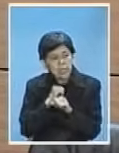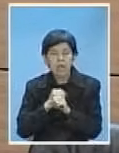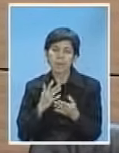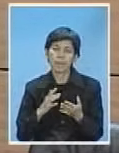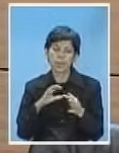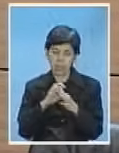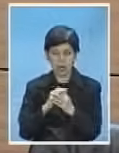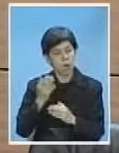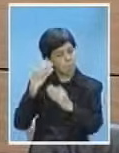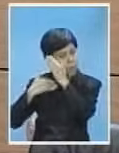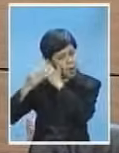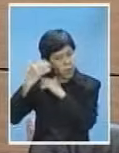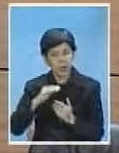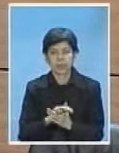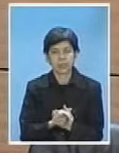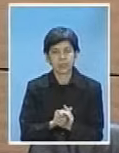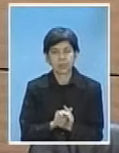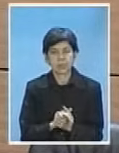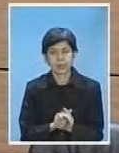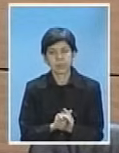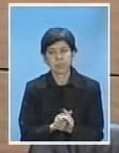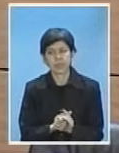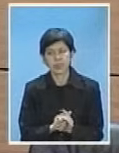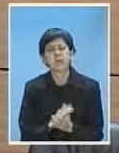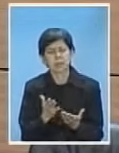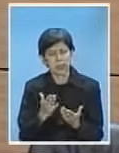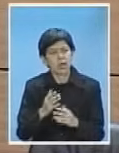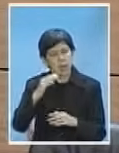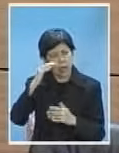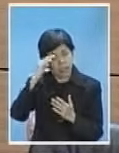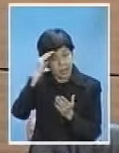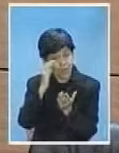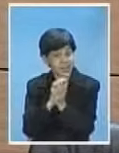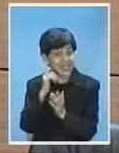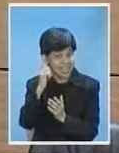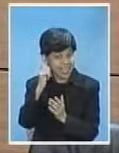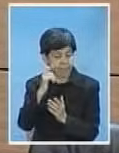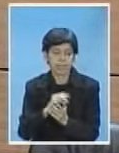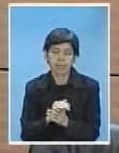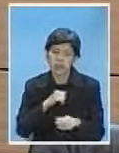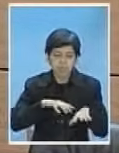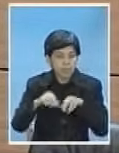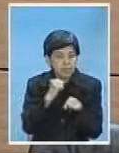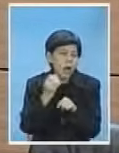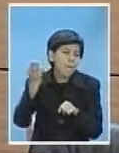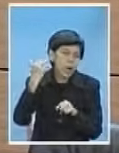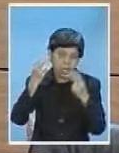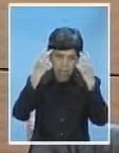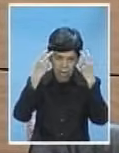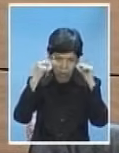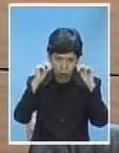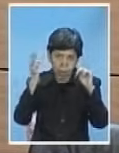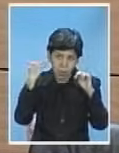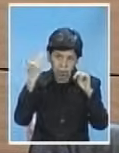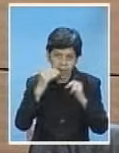ของประวัติศาสตร์ชาติพันธุ์สิ่งที่พันตำรวจโททักษิณชินวัตรได้ดำเนินการไปเมื่อคราวเป็นนายกรัฐ